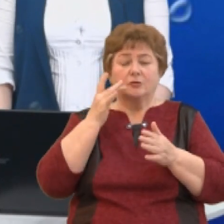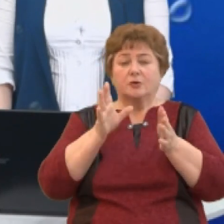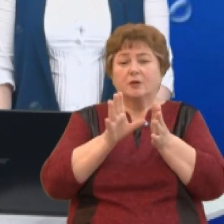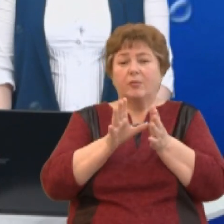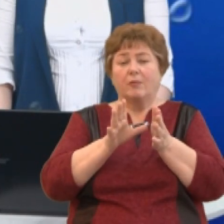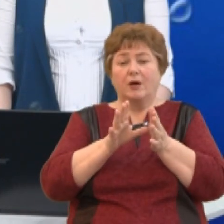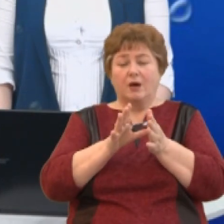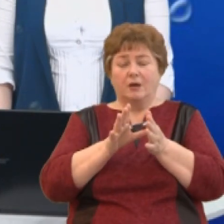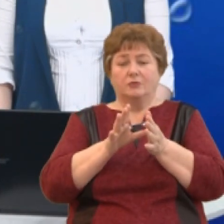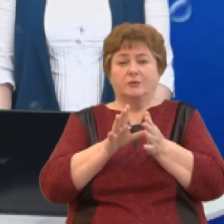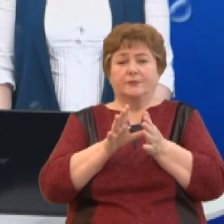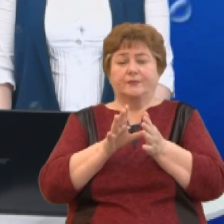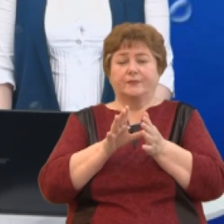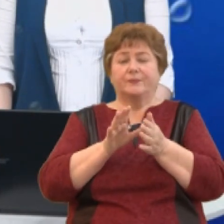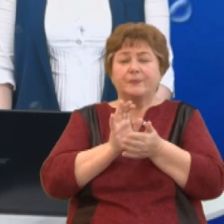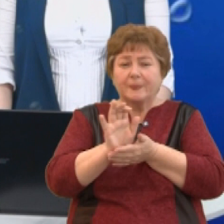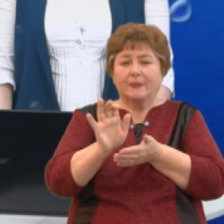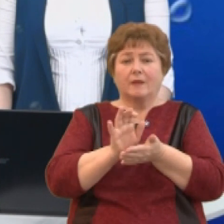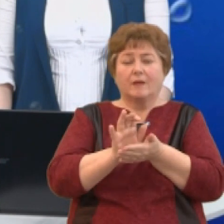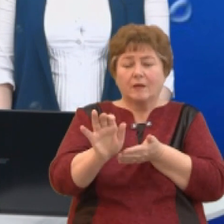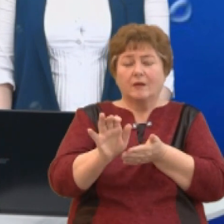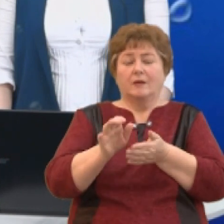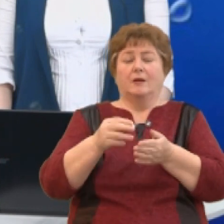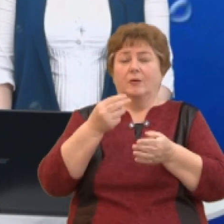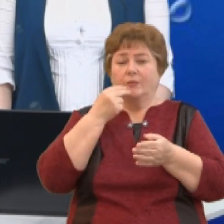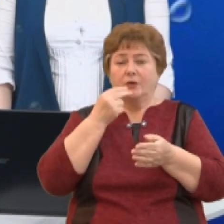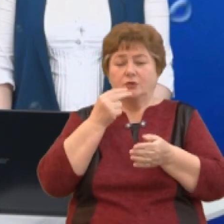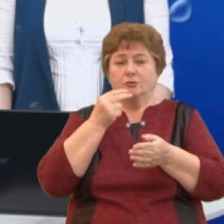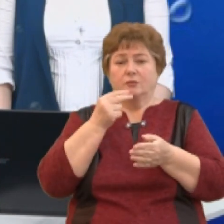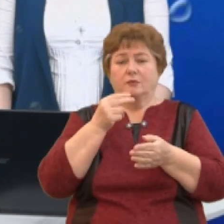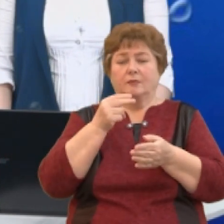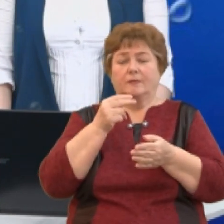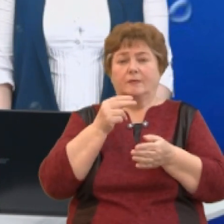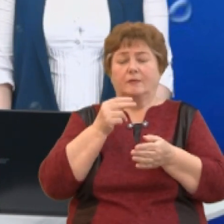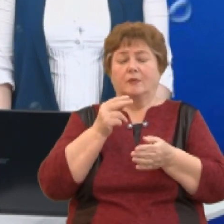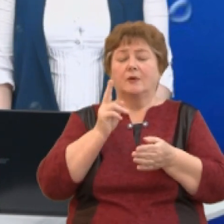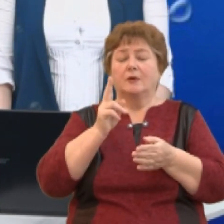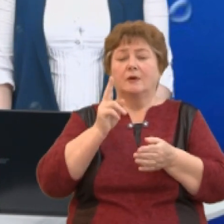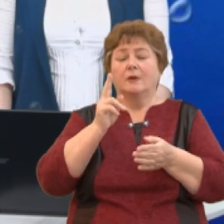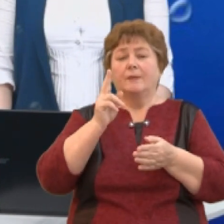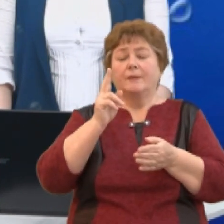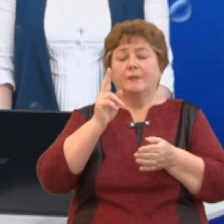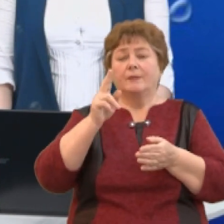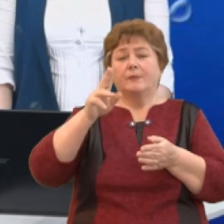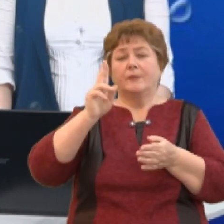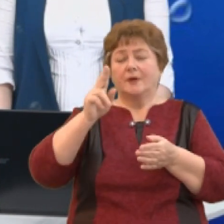Слюнные железы проталкивают нашу пищу в пищевод.